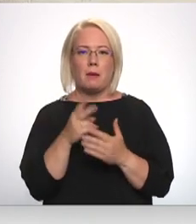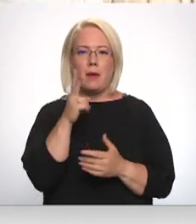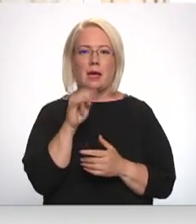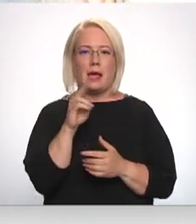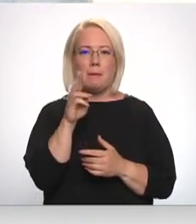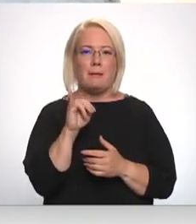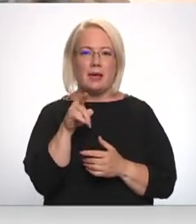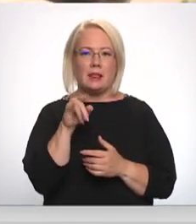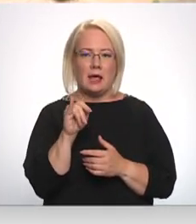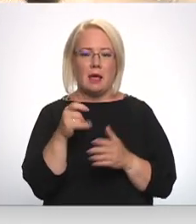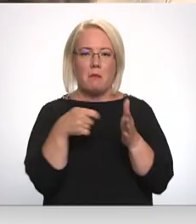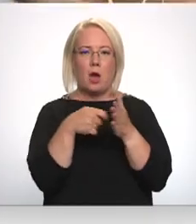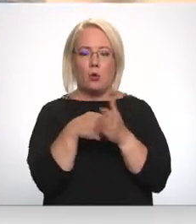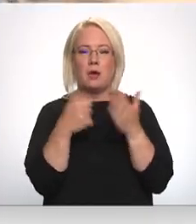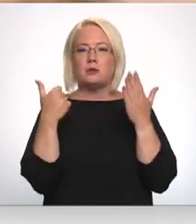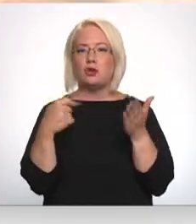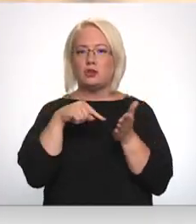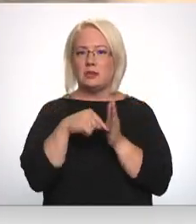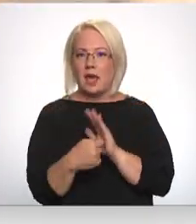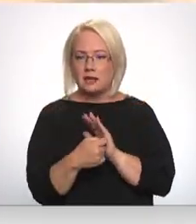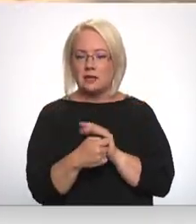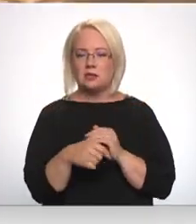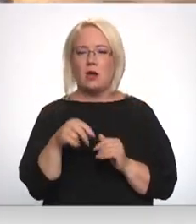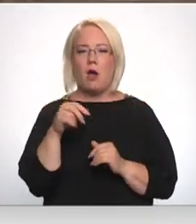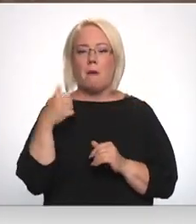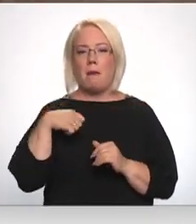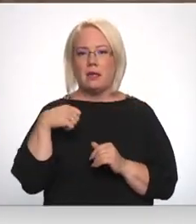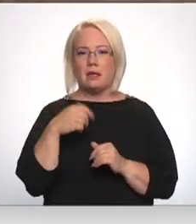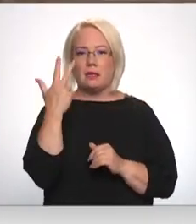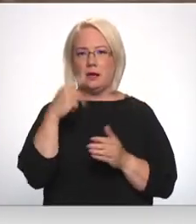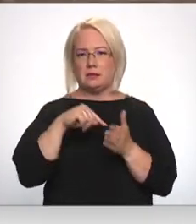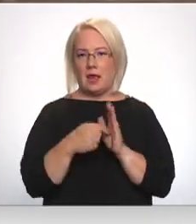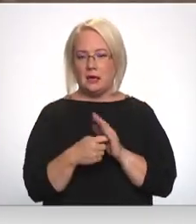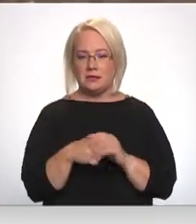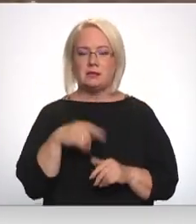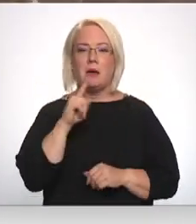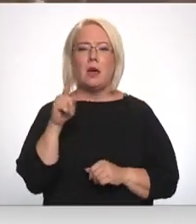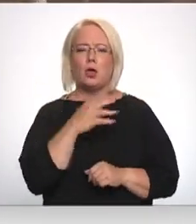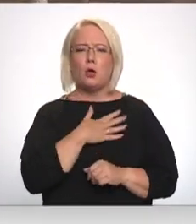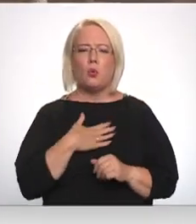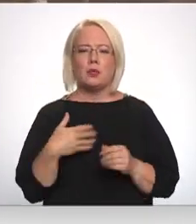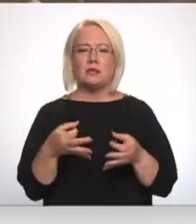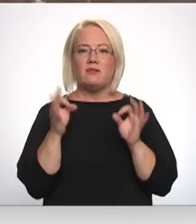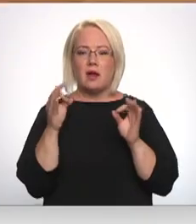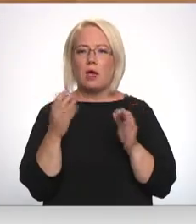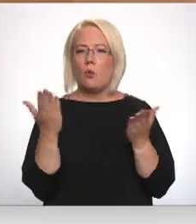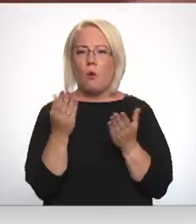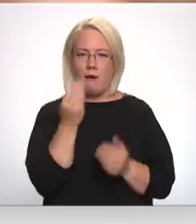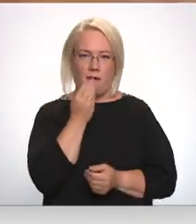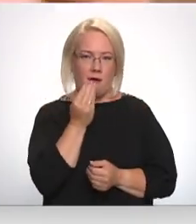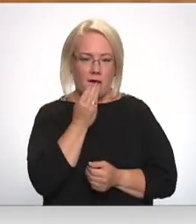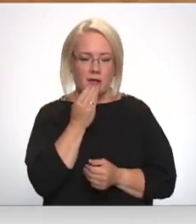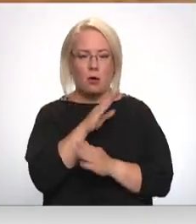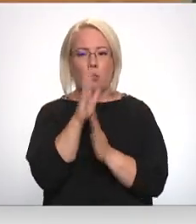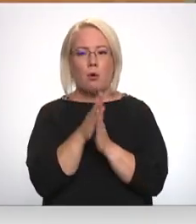mēs barojām 6 reizes pa dienu, Vakīliju 3. Ļoti būtiski ir tas, kādu barību žirafes saņem. Kopēji gan